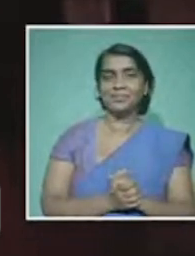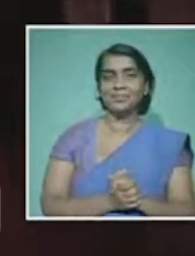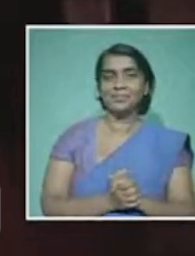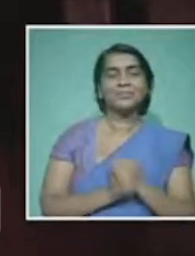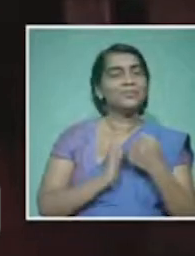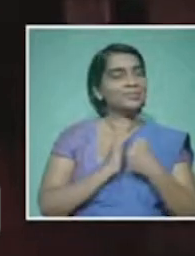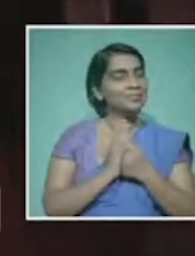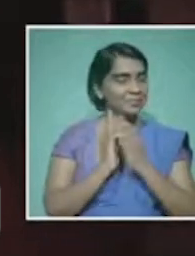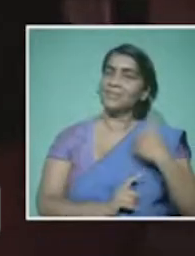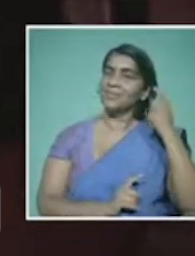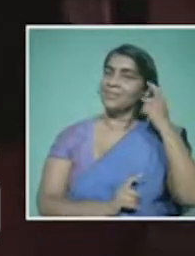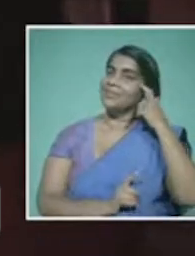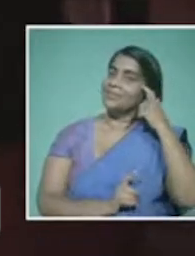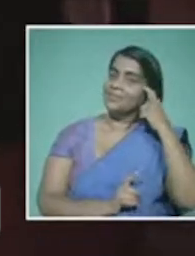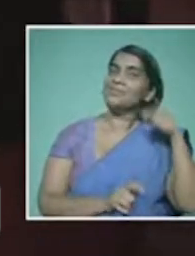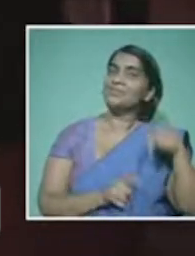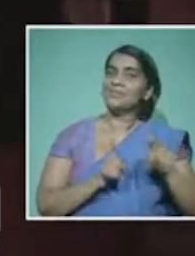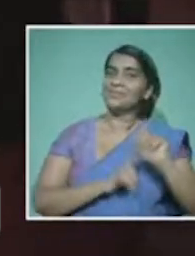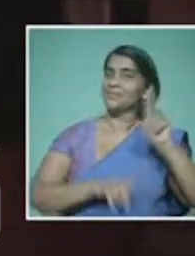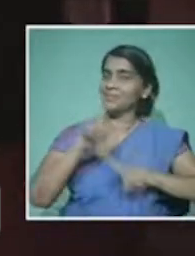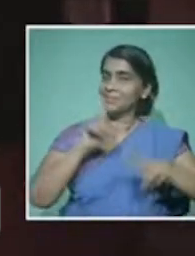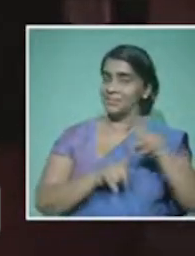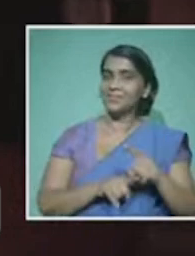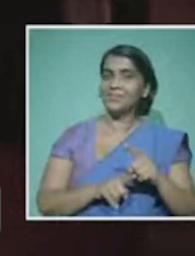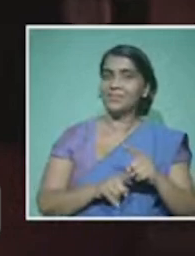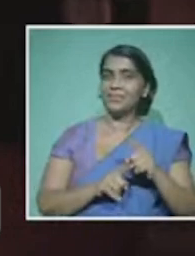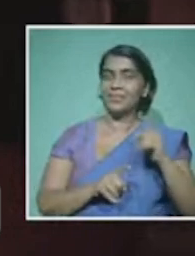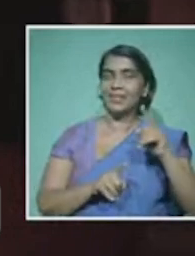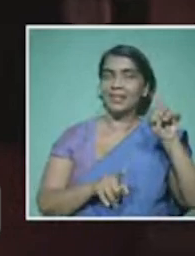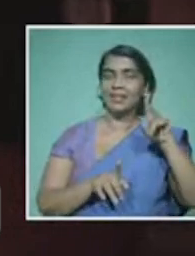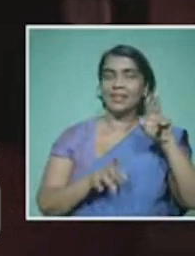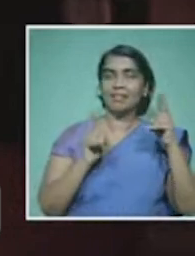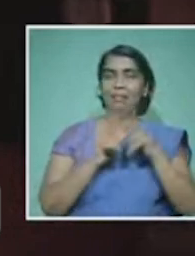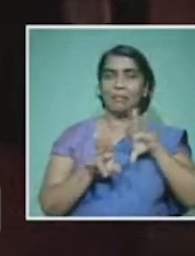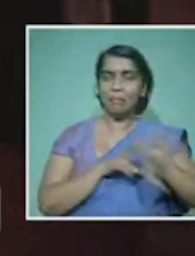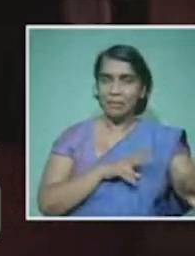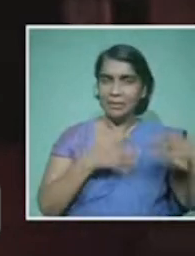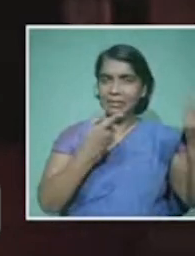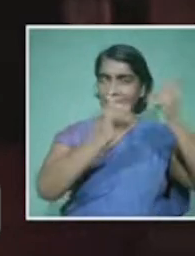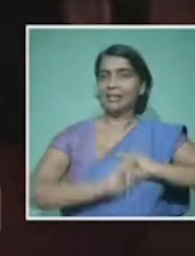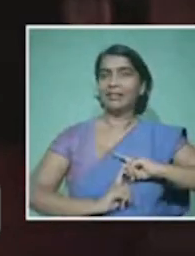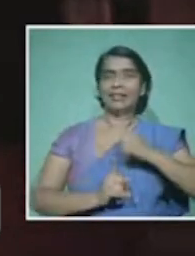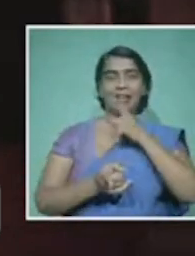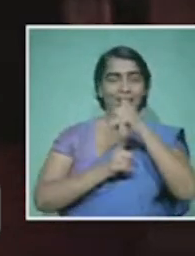ගරු මෝලාසනේ මන්තුමනි මං හිතන්නේ මේ පාර්ලිමේන්තුවේ ගලි බවුසරකකට පස්සේ කතා කරන්න ලැබීම ගැන කනගාටු